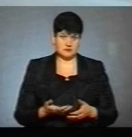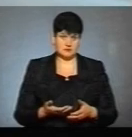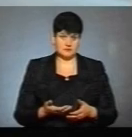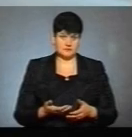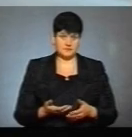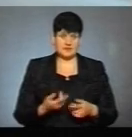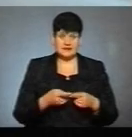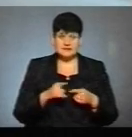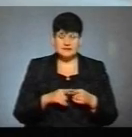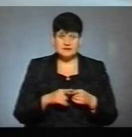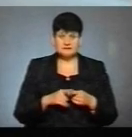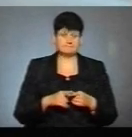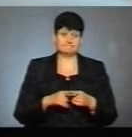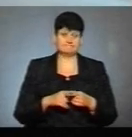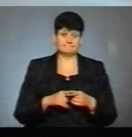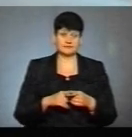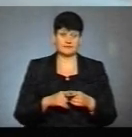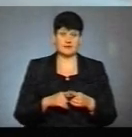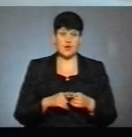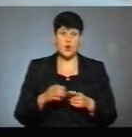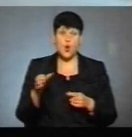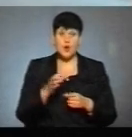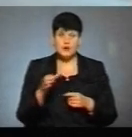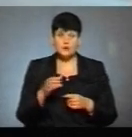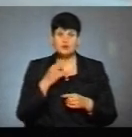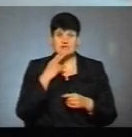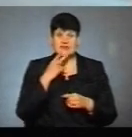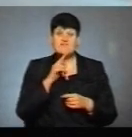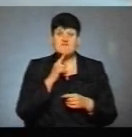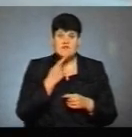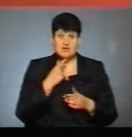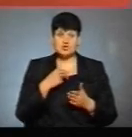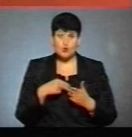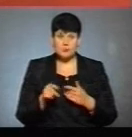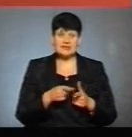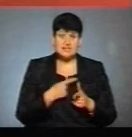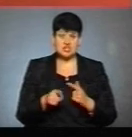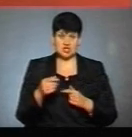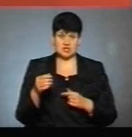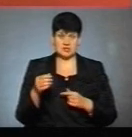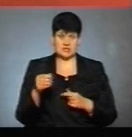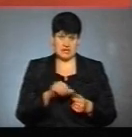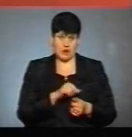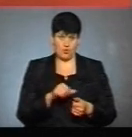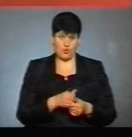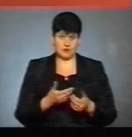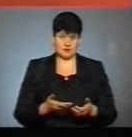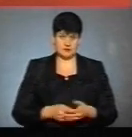що легкодоступність, це горілку йому і сигарети буде важче купити, ніж купити наркотики. От про що ми